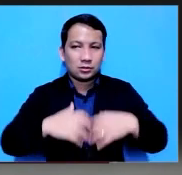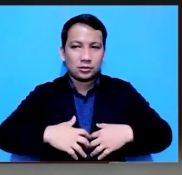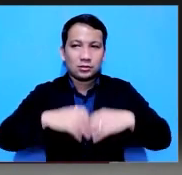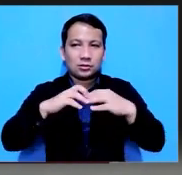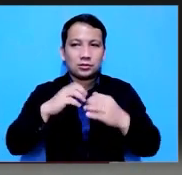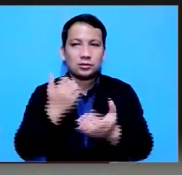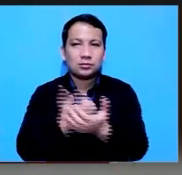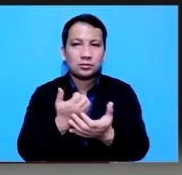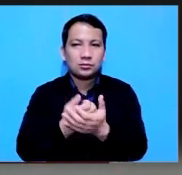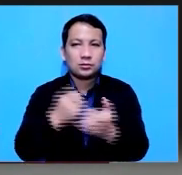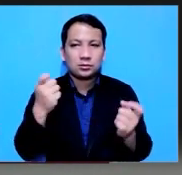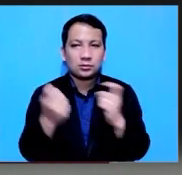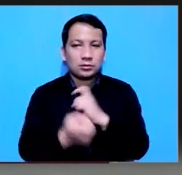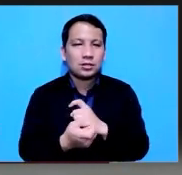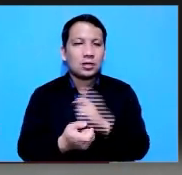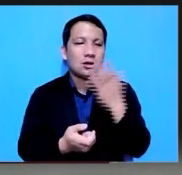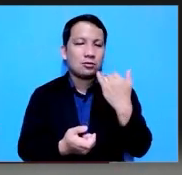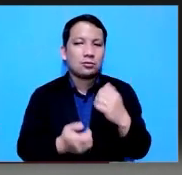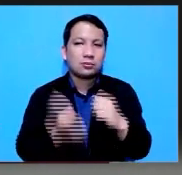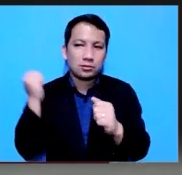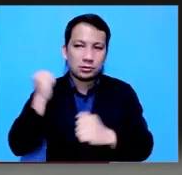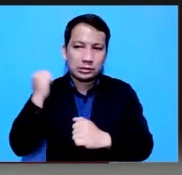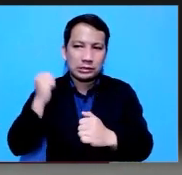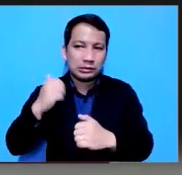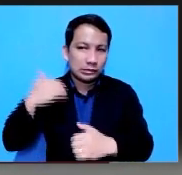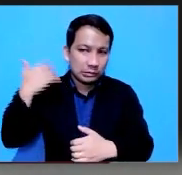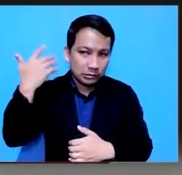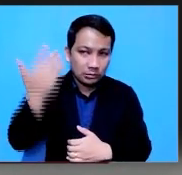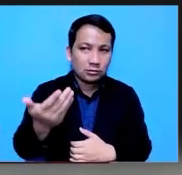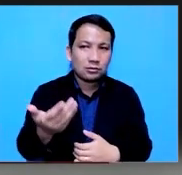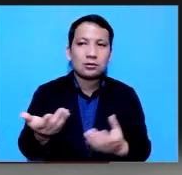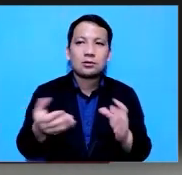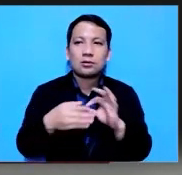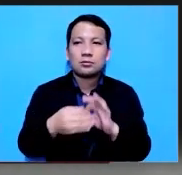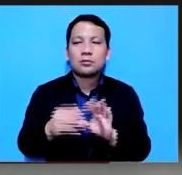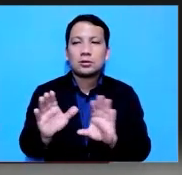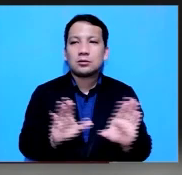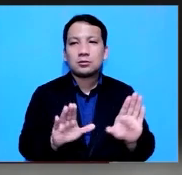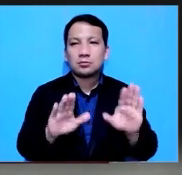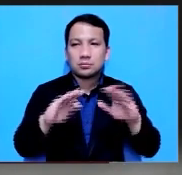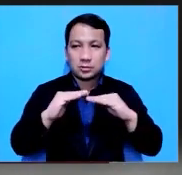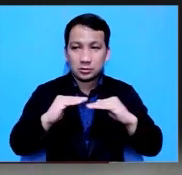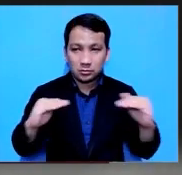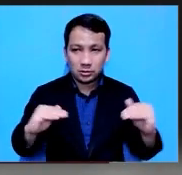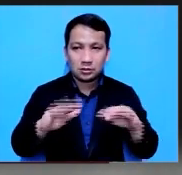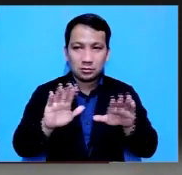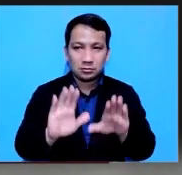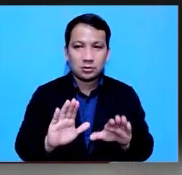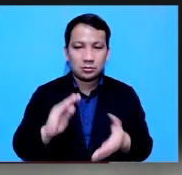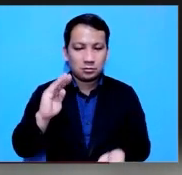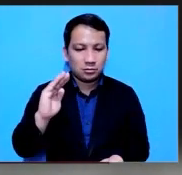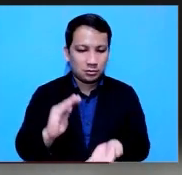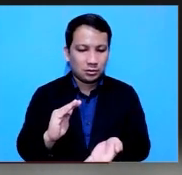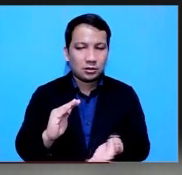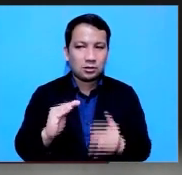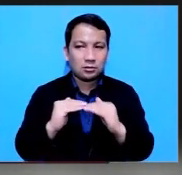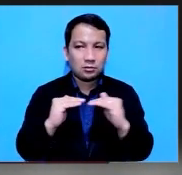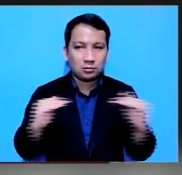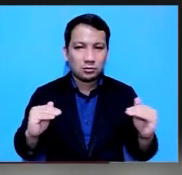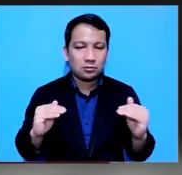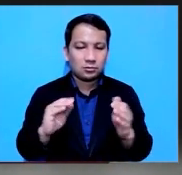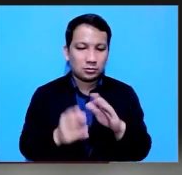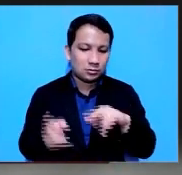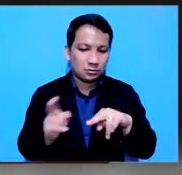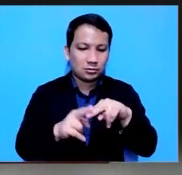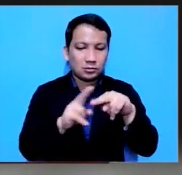natin. Darating ang panahon na maging kalma na yan, mag-stable na yan. At yun talaga yung inflation rate, napapababa